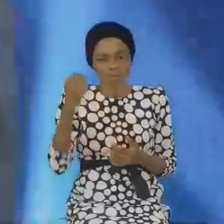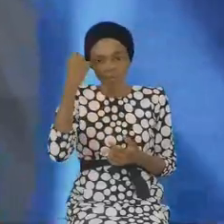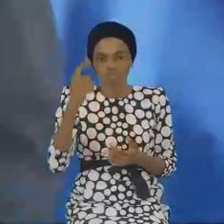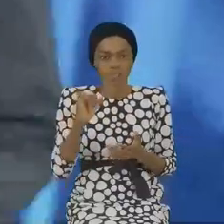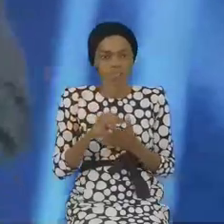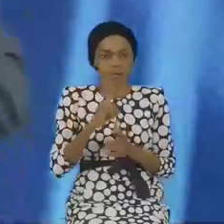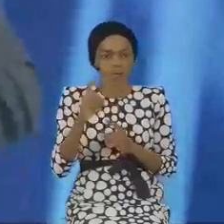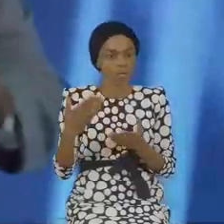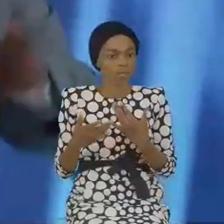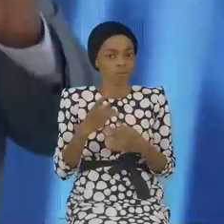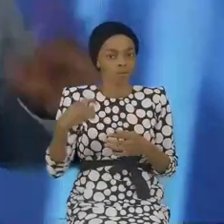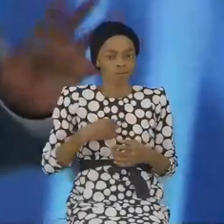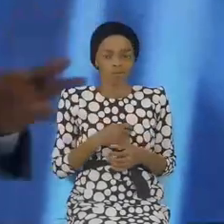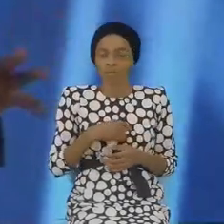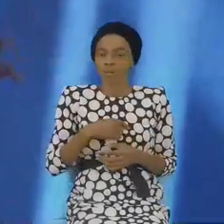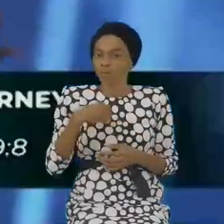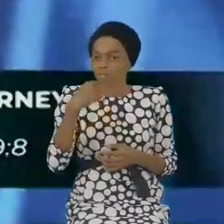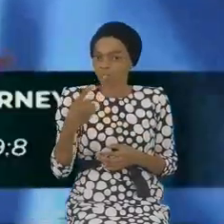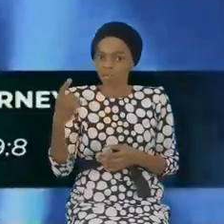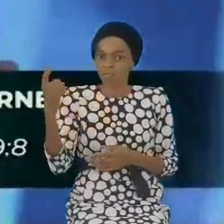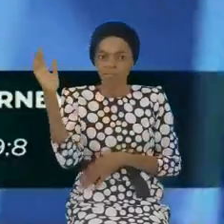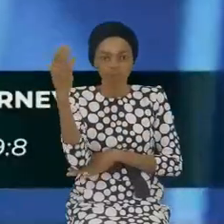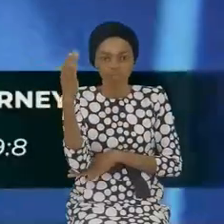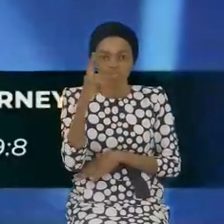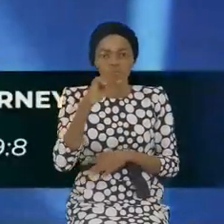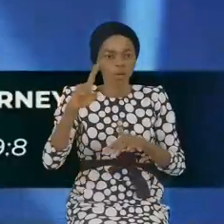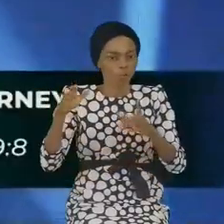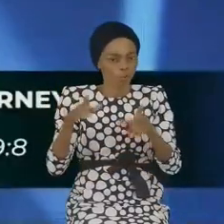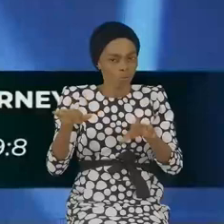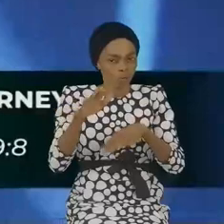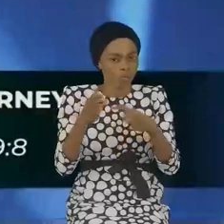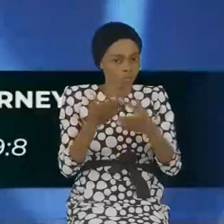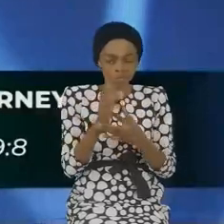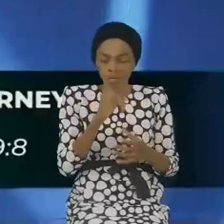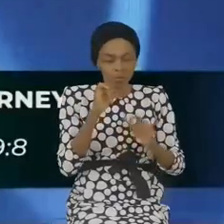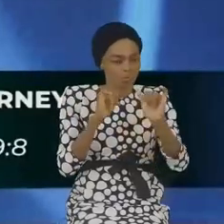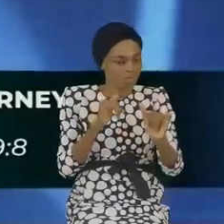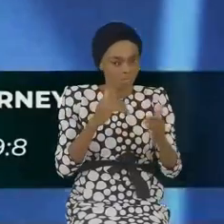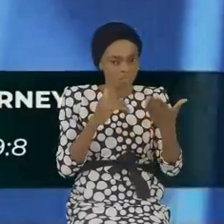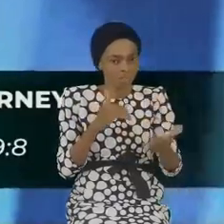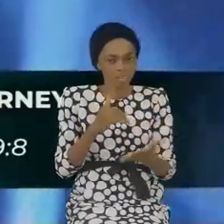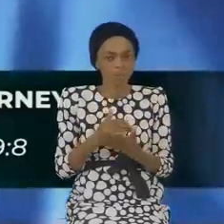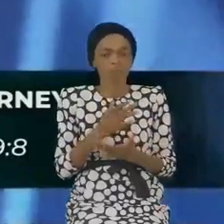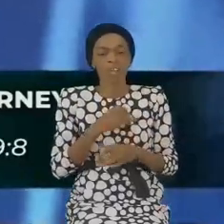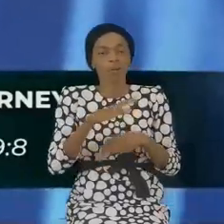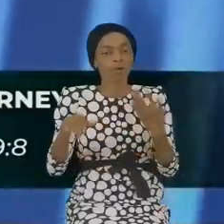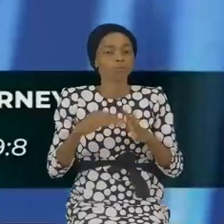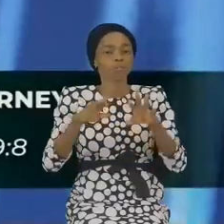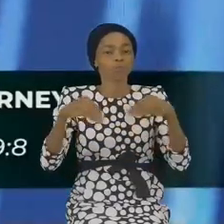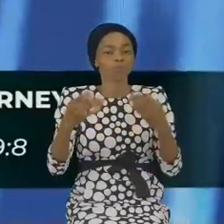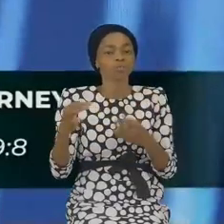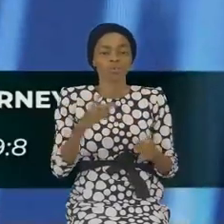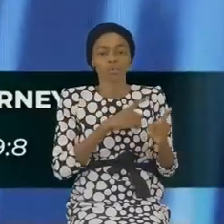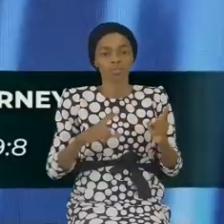Chaque fois que nous mentionnons le désert, il traverse. Il ne demeure pas, il n'habite pas dedans. Et toutes les provisions du Seigneur